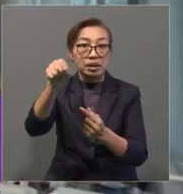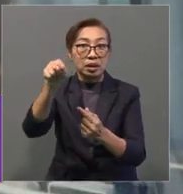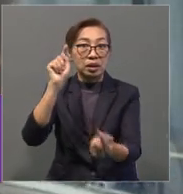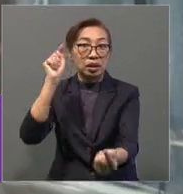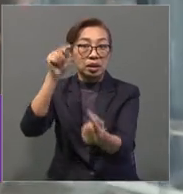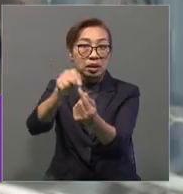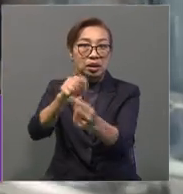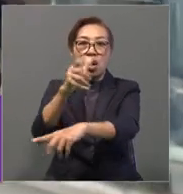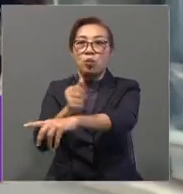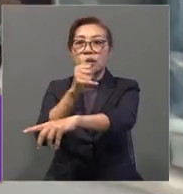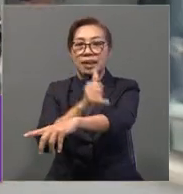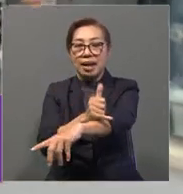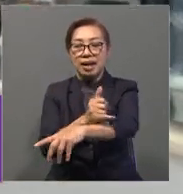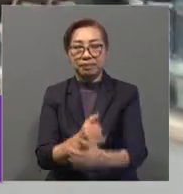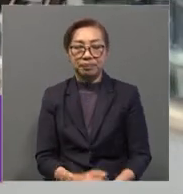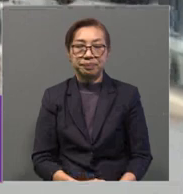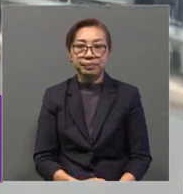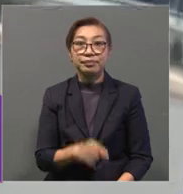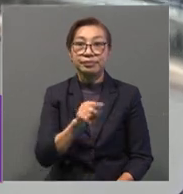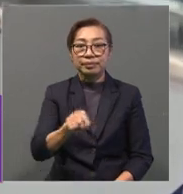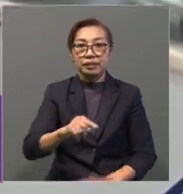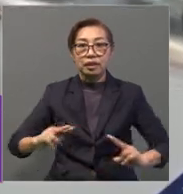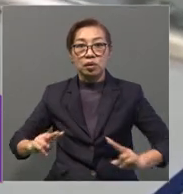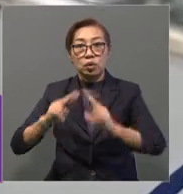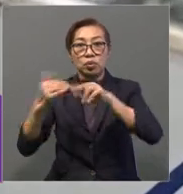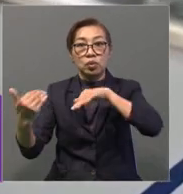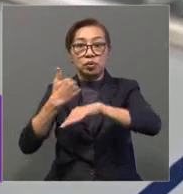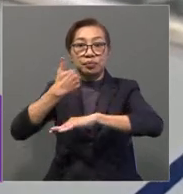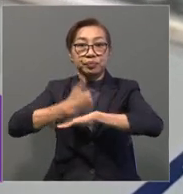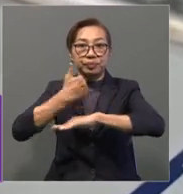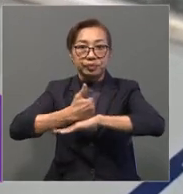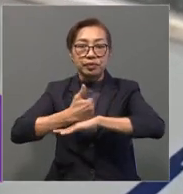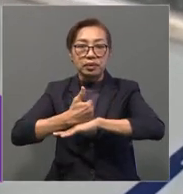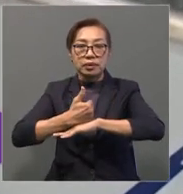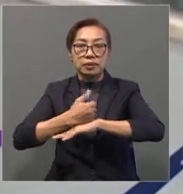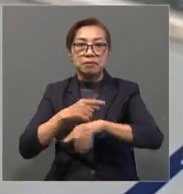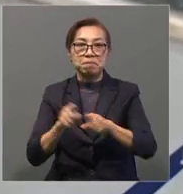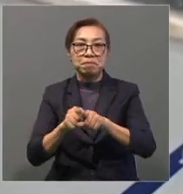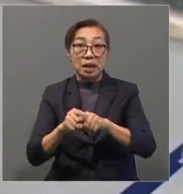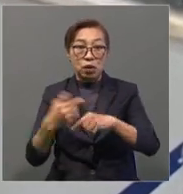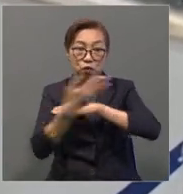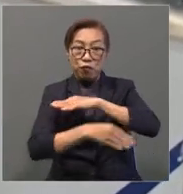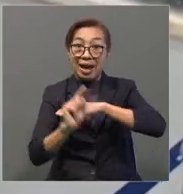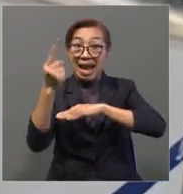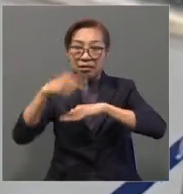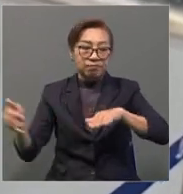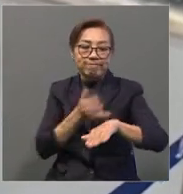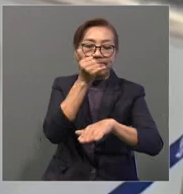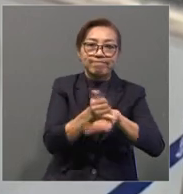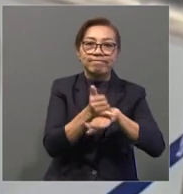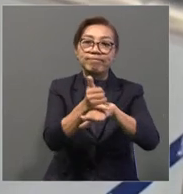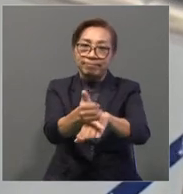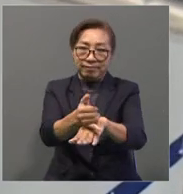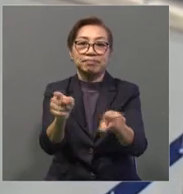สถานีอยุธยาครับซึ่งในศักดิ์สยามชิดชอบรัฐมนตรีว่าการกระทรวงคมนาคมก็จะร่วมเดินทางเพื่อสัมผัสกับ